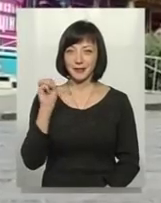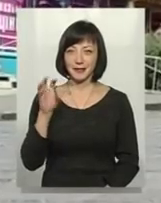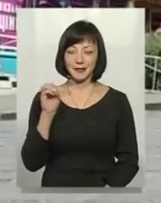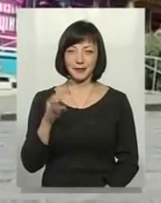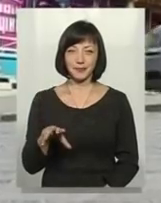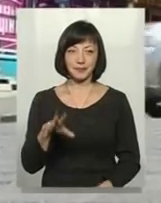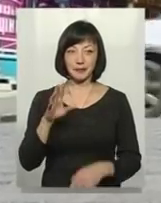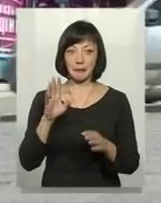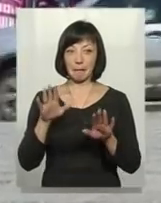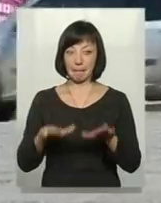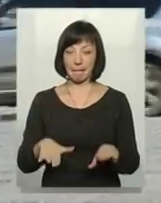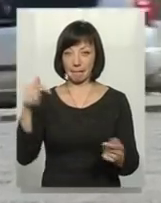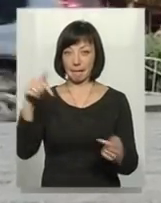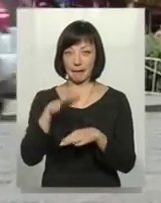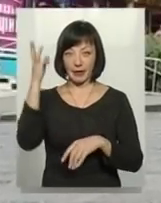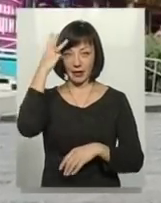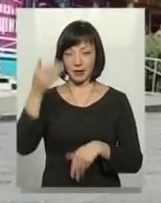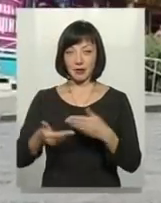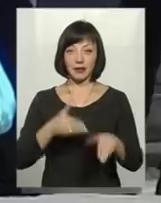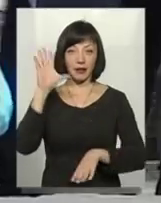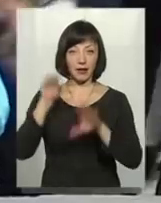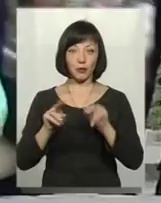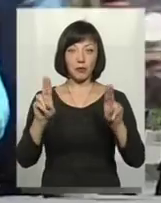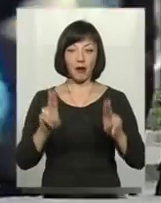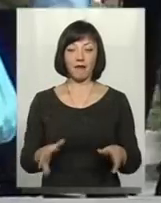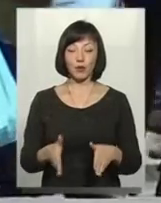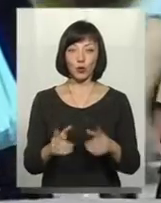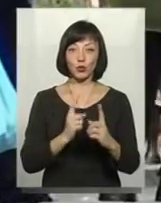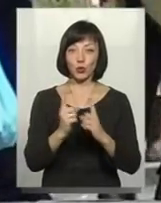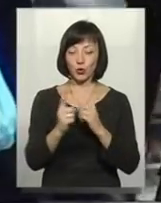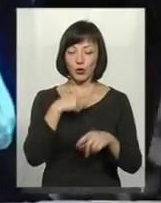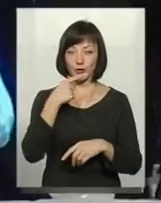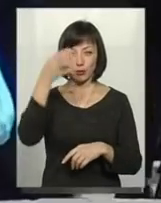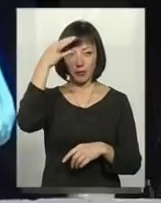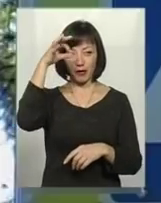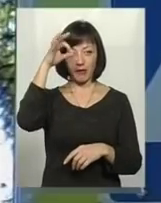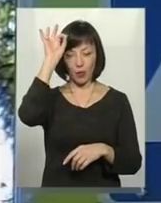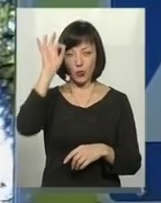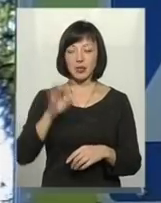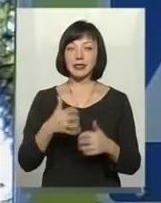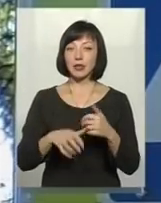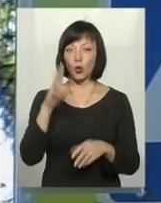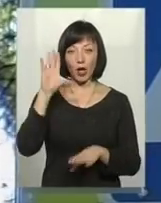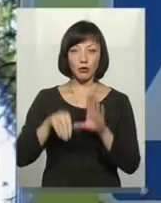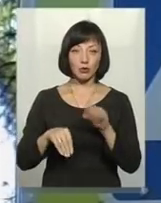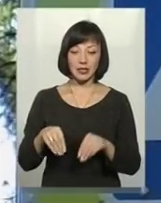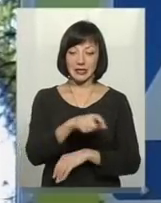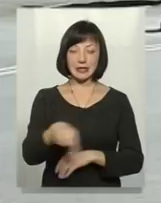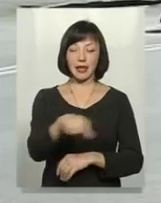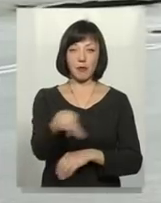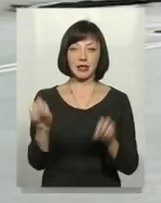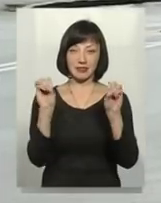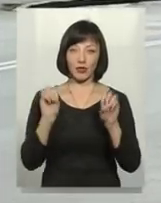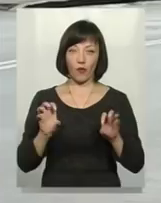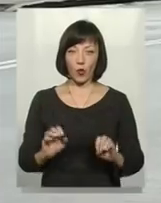Хмельницькі пішоходи часто густо нехтують правила дорожнього руху, кажуть правоохоронці. Серед тих, хто ігнорує зебри та світлофори,